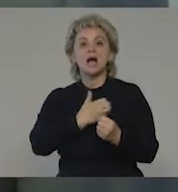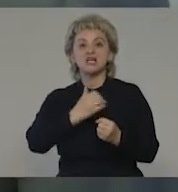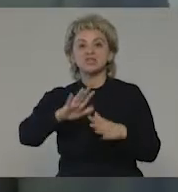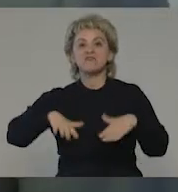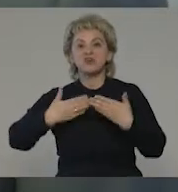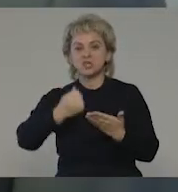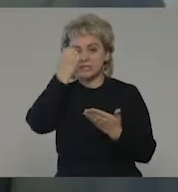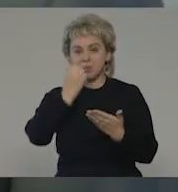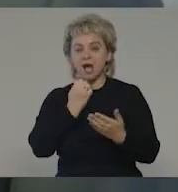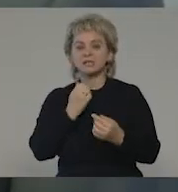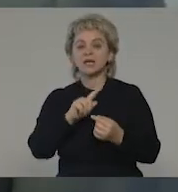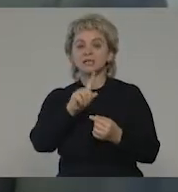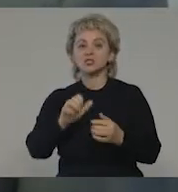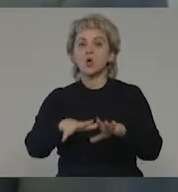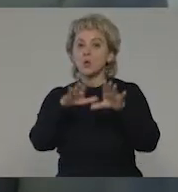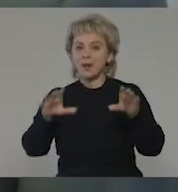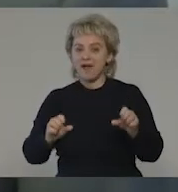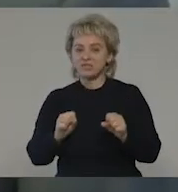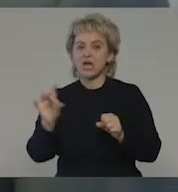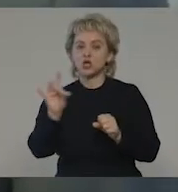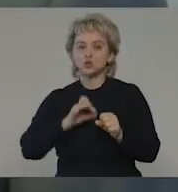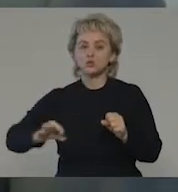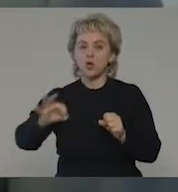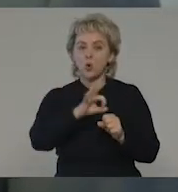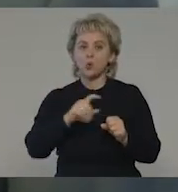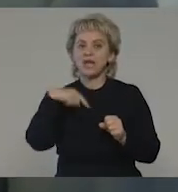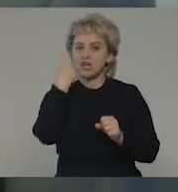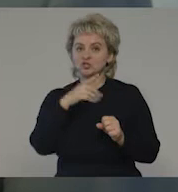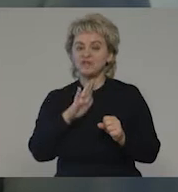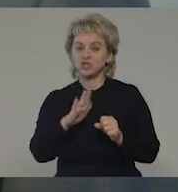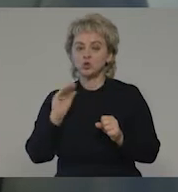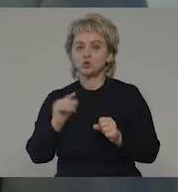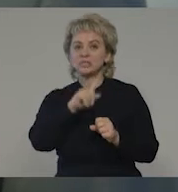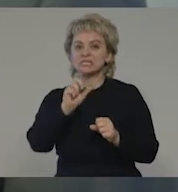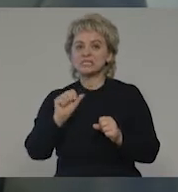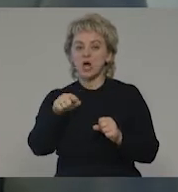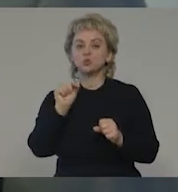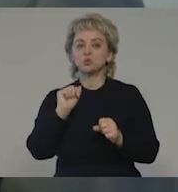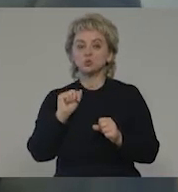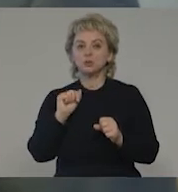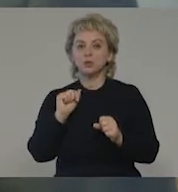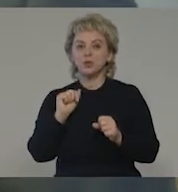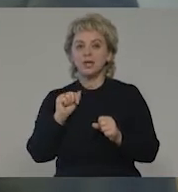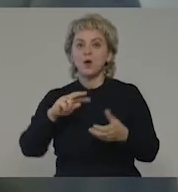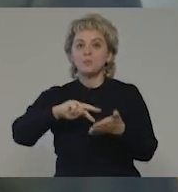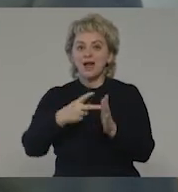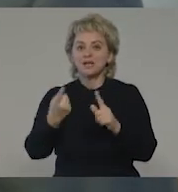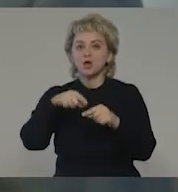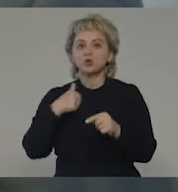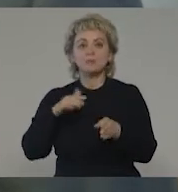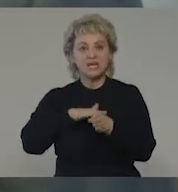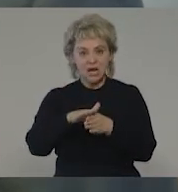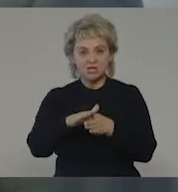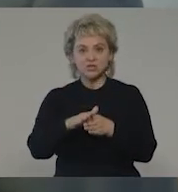выразить благодарность правительству Ростовской области, лично Василию Юрьевичу, за ту проект, который мы